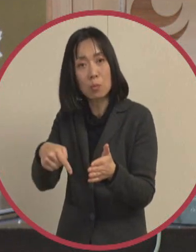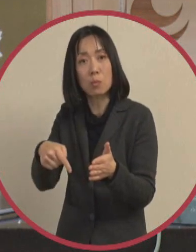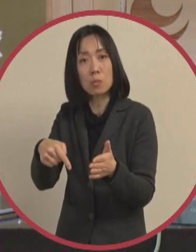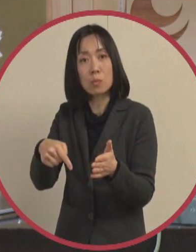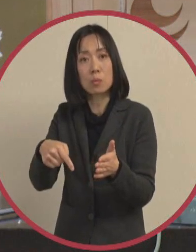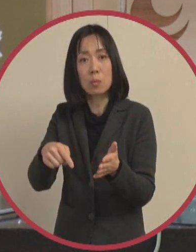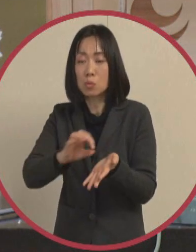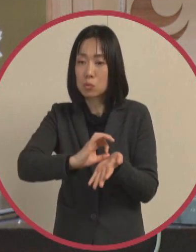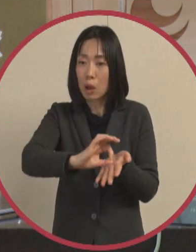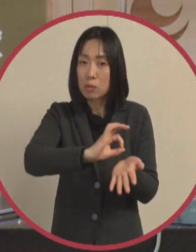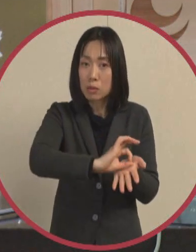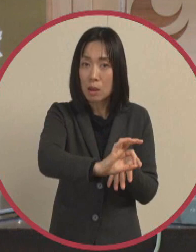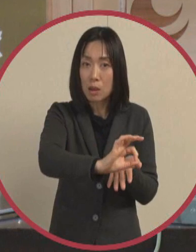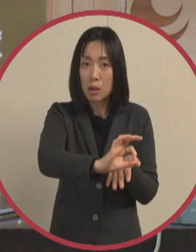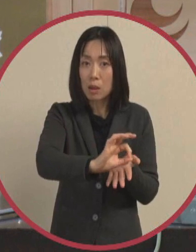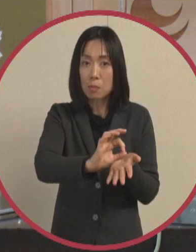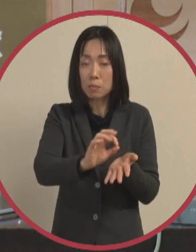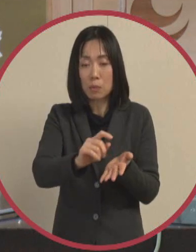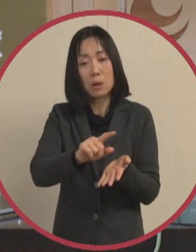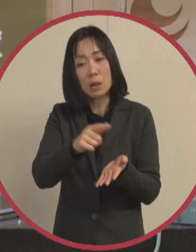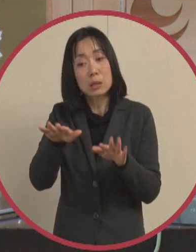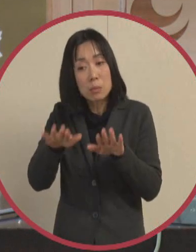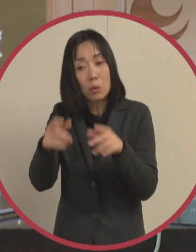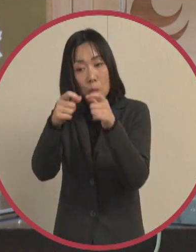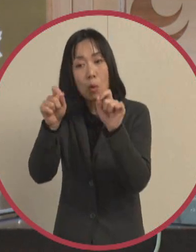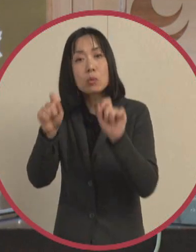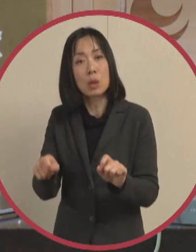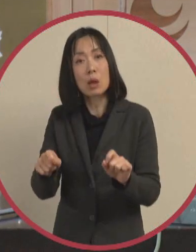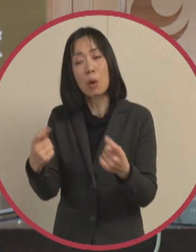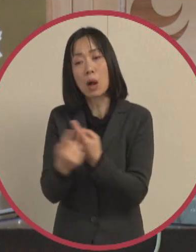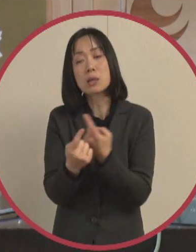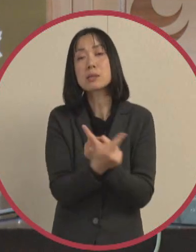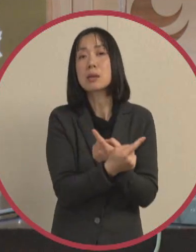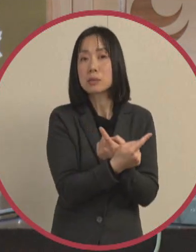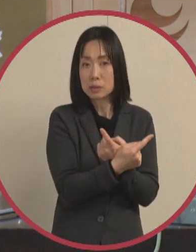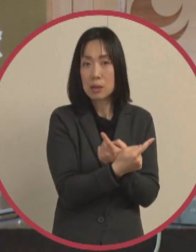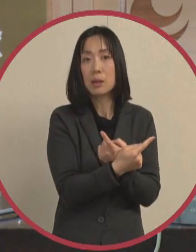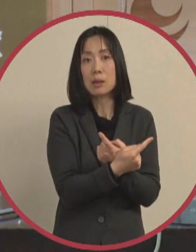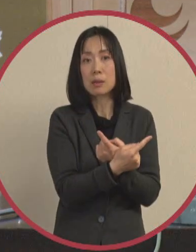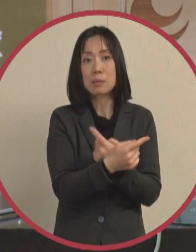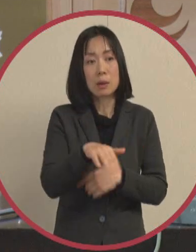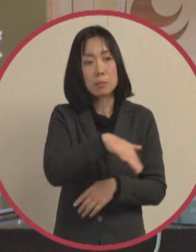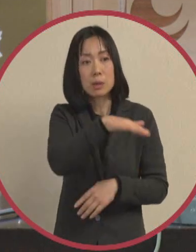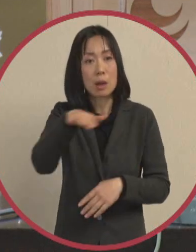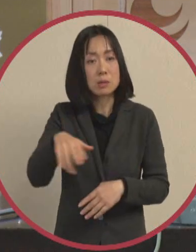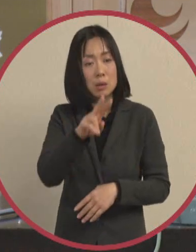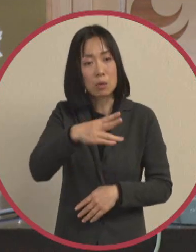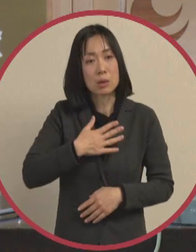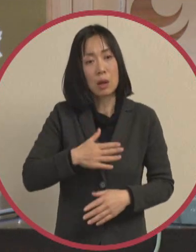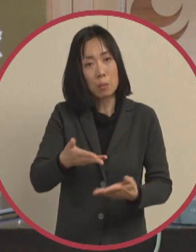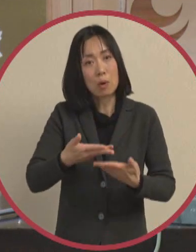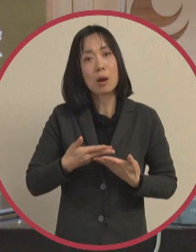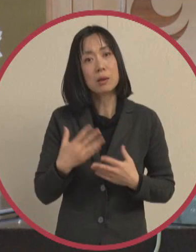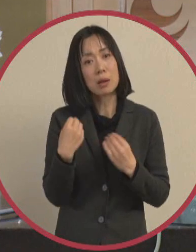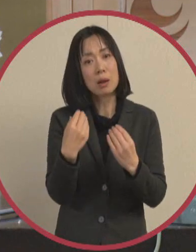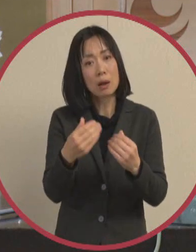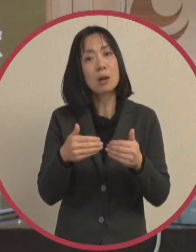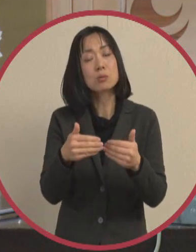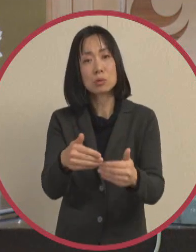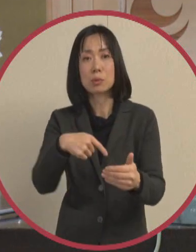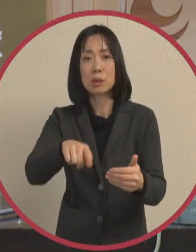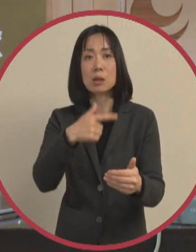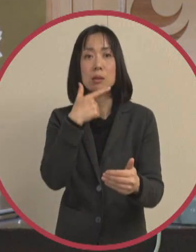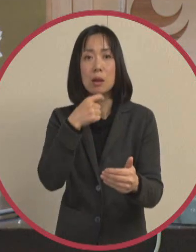して、まあ、問題点も改善してですね、またあのいろんな皆さんのご理解もいただきながら進めるよう